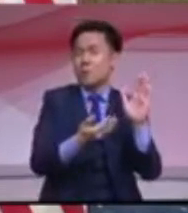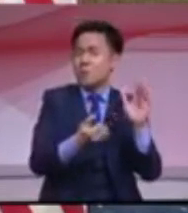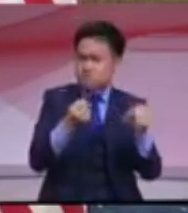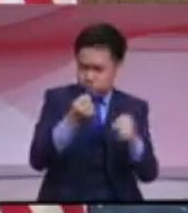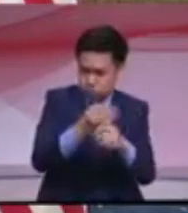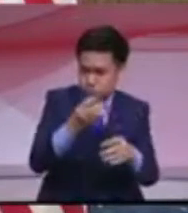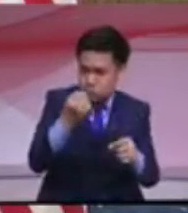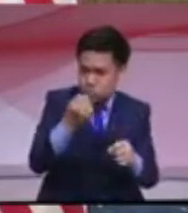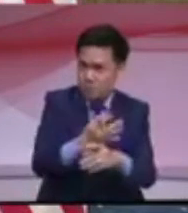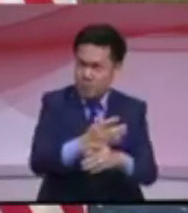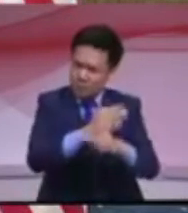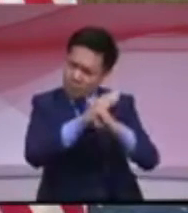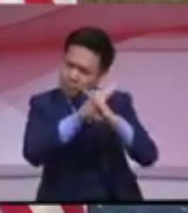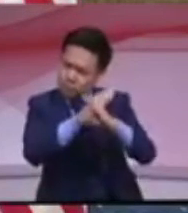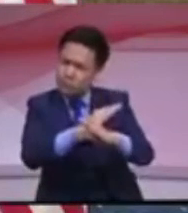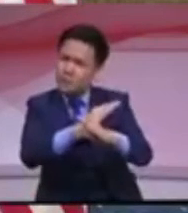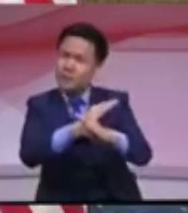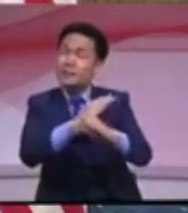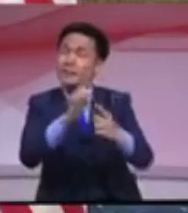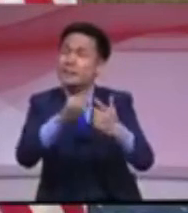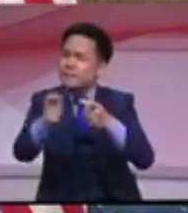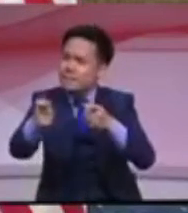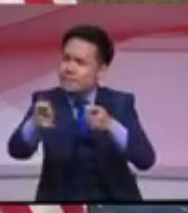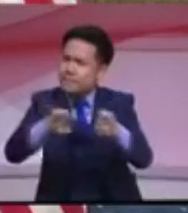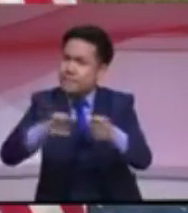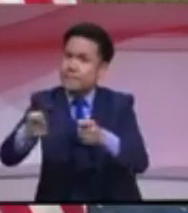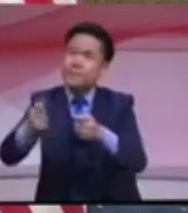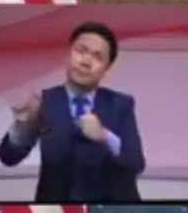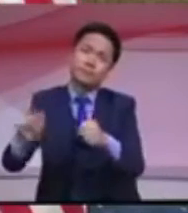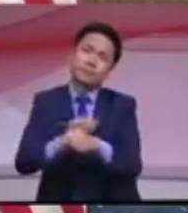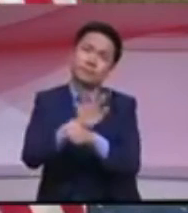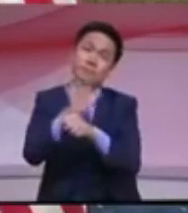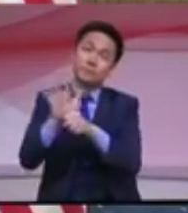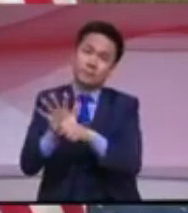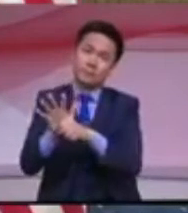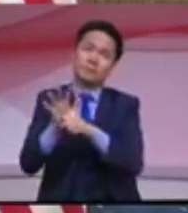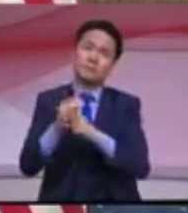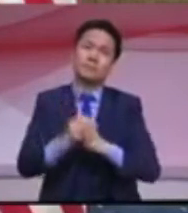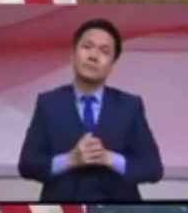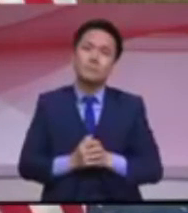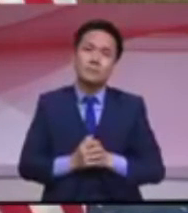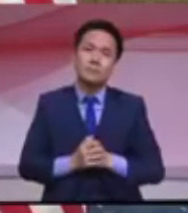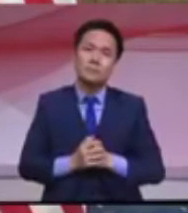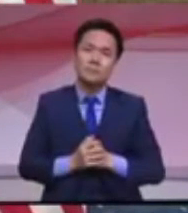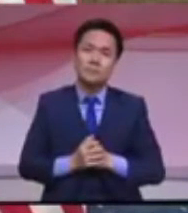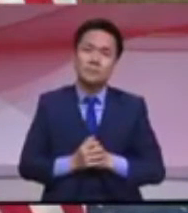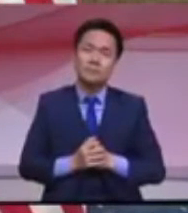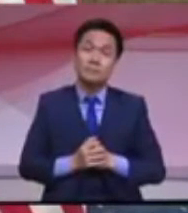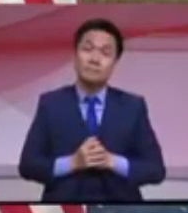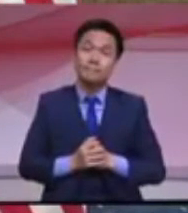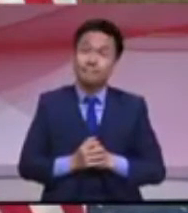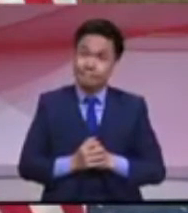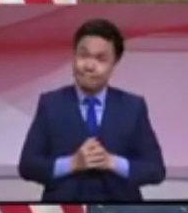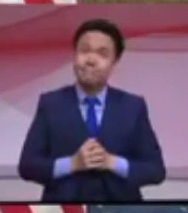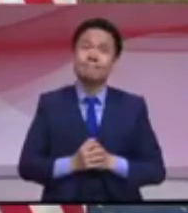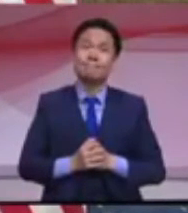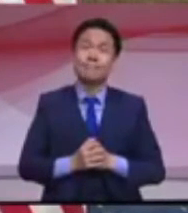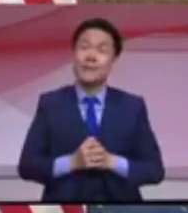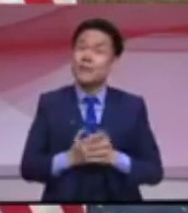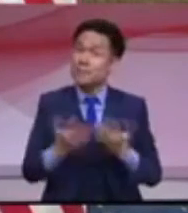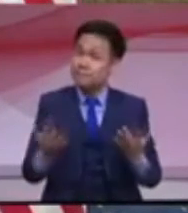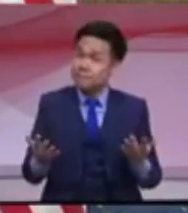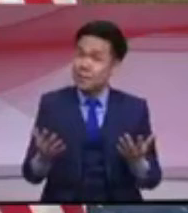usaha mencegah dan mengawal penularan wabah komitmen belas Hai justru